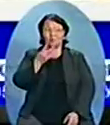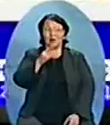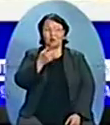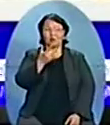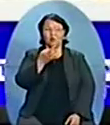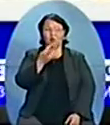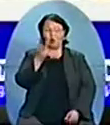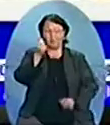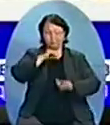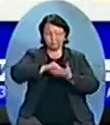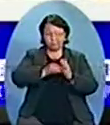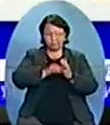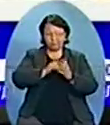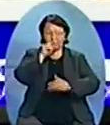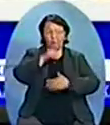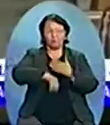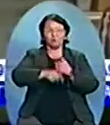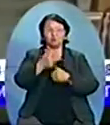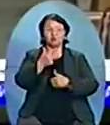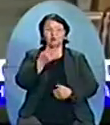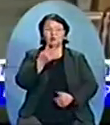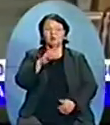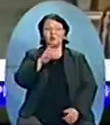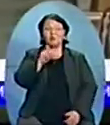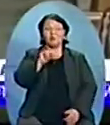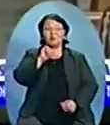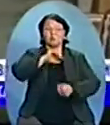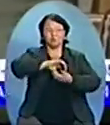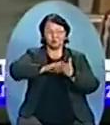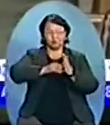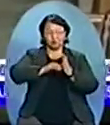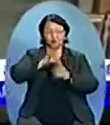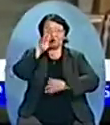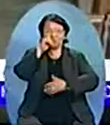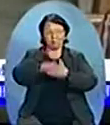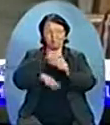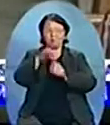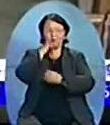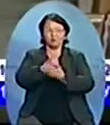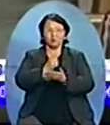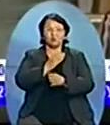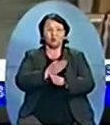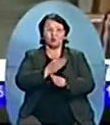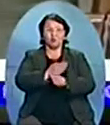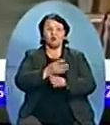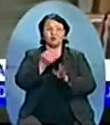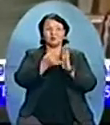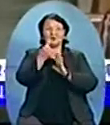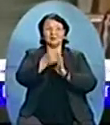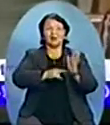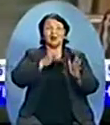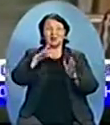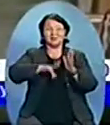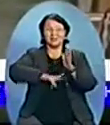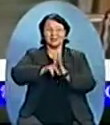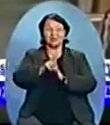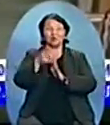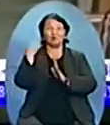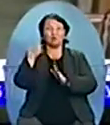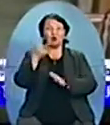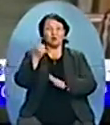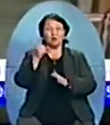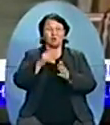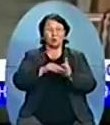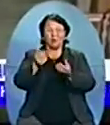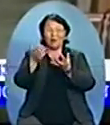нийт 32 тэрбум төгрөгийг бол суулгаж батлуулсан. Одоо энэ мөнгө энэ 6 сараас эхлээд олгогдчихлох болов уу гэж бодож байгаа.